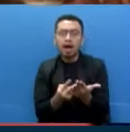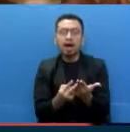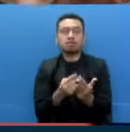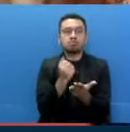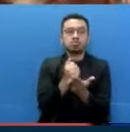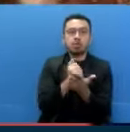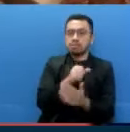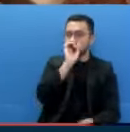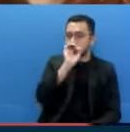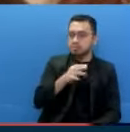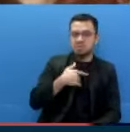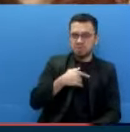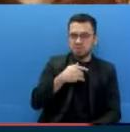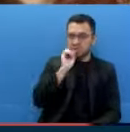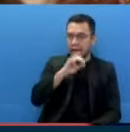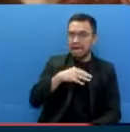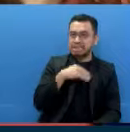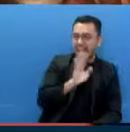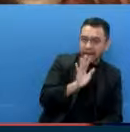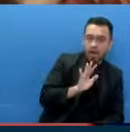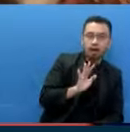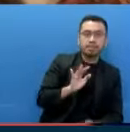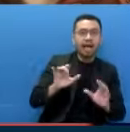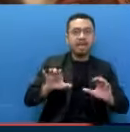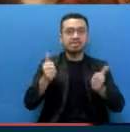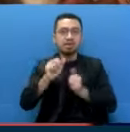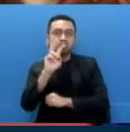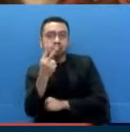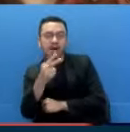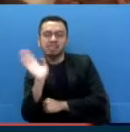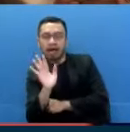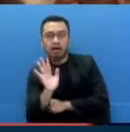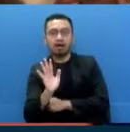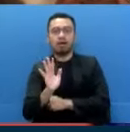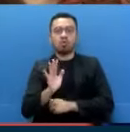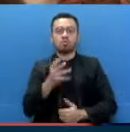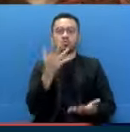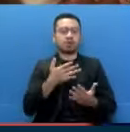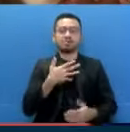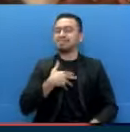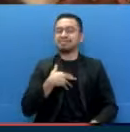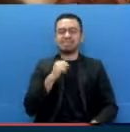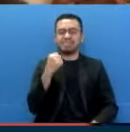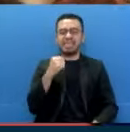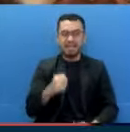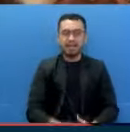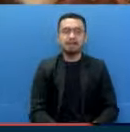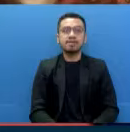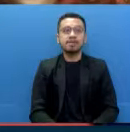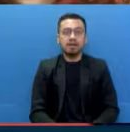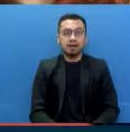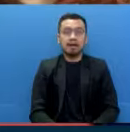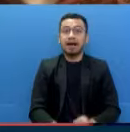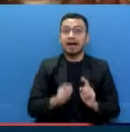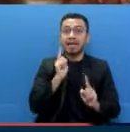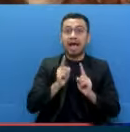padahal Iya atau i padahal tidak tentu e polisi tidak akan berani ee sampai sejauh itu dan EE maka lalu bisa kemudian sampai pada putusan jika